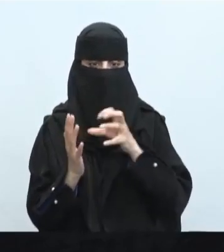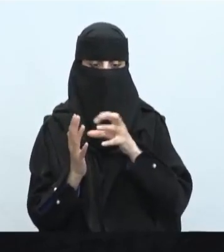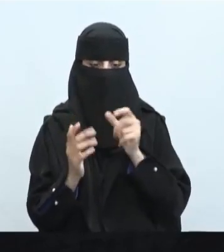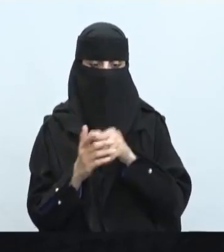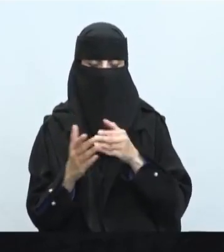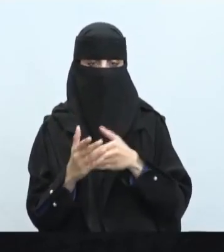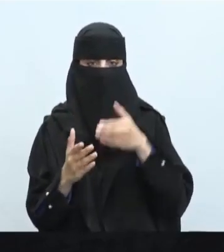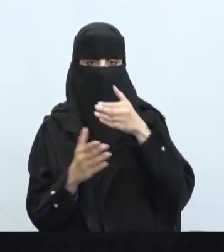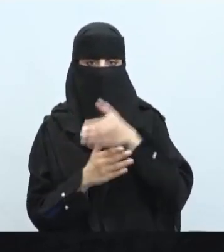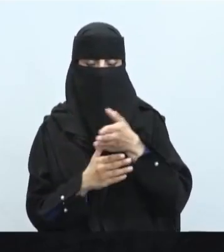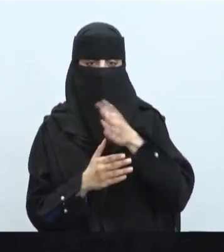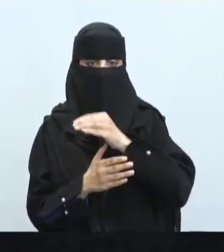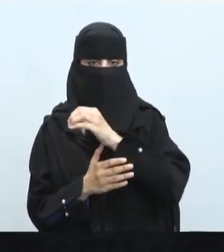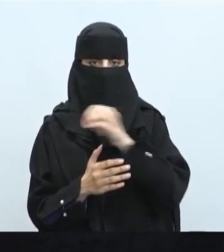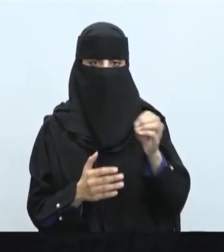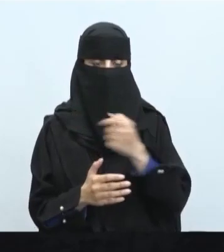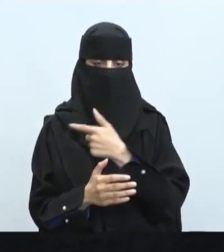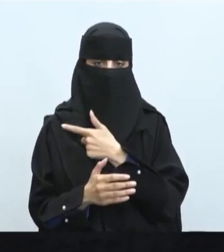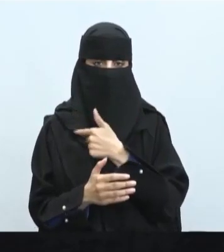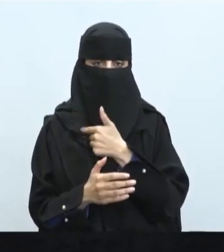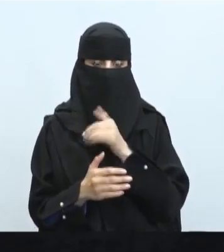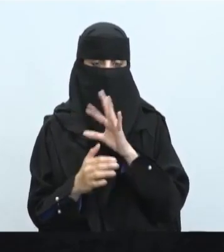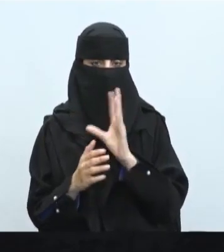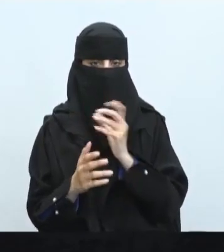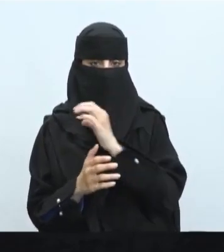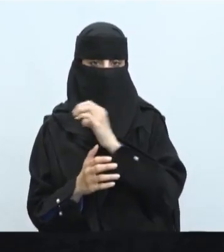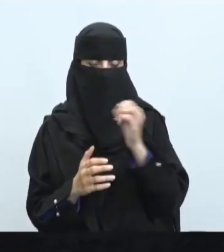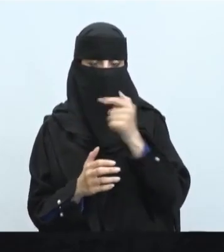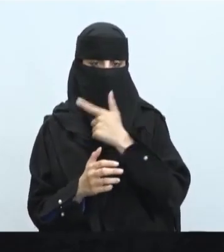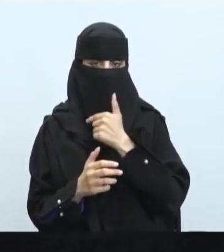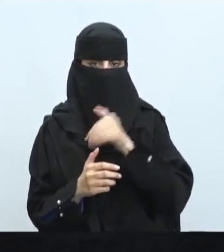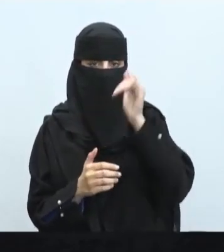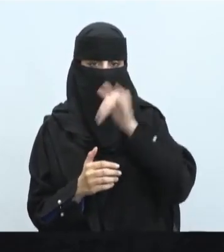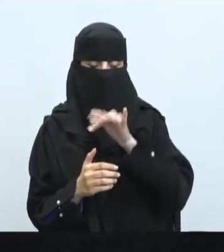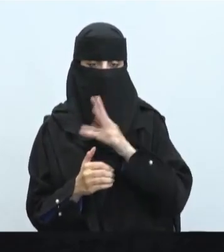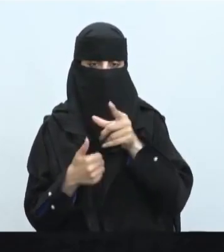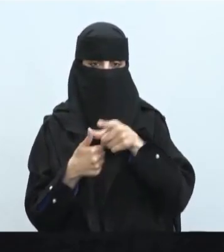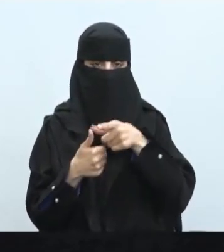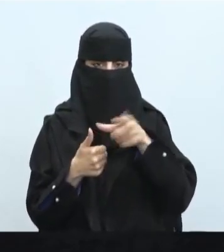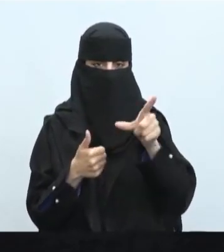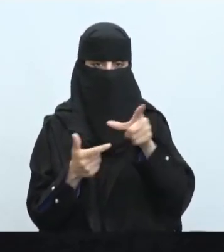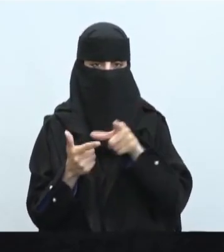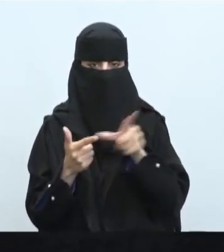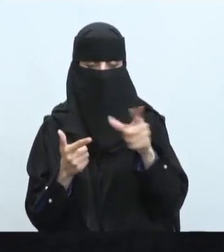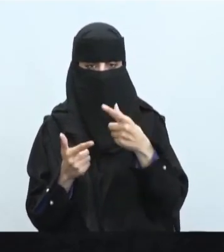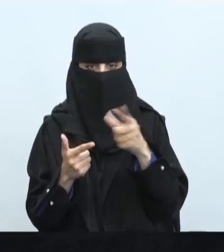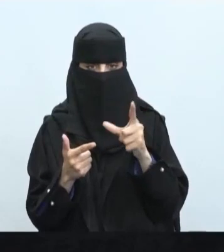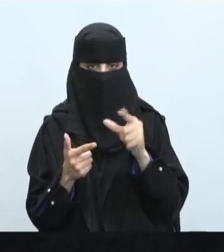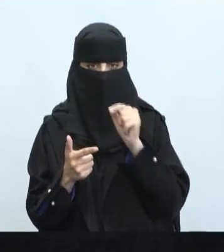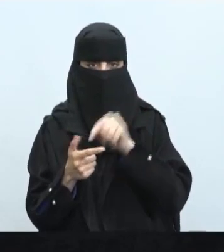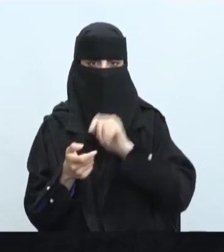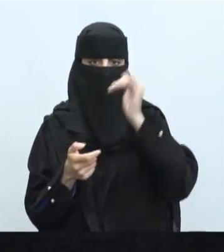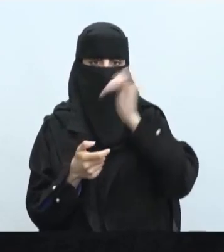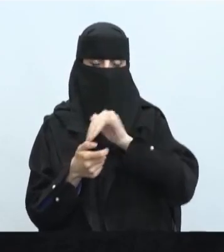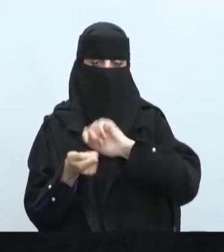تدخل على الجمله الاسميه المكونه من المبتدا والخبر وتقوم بهذا